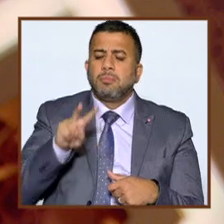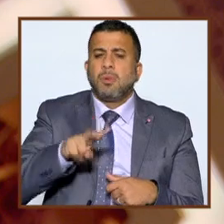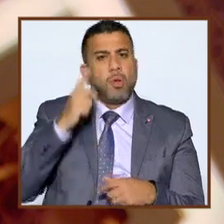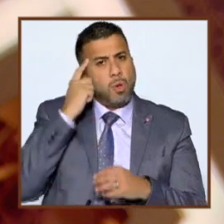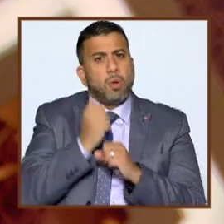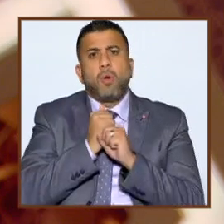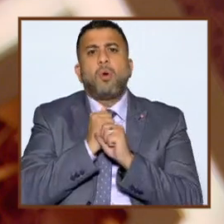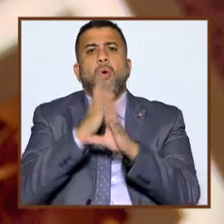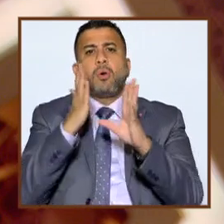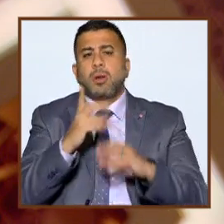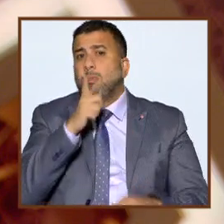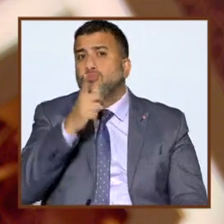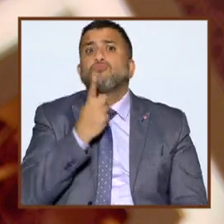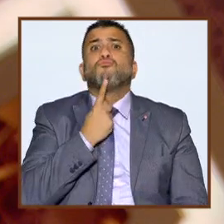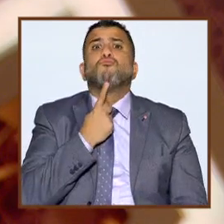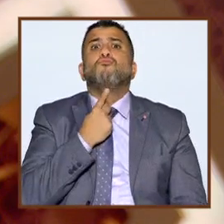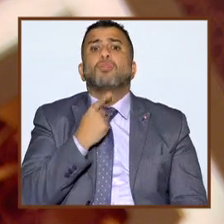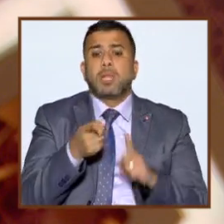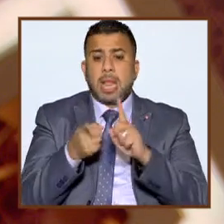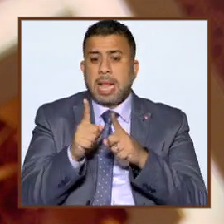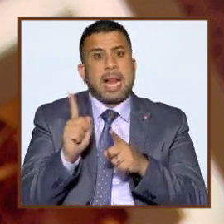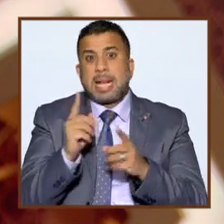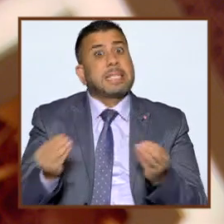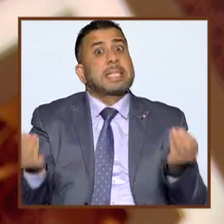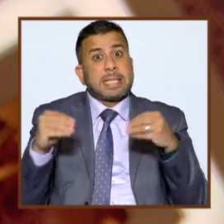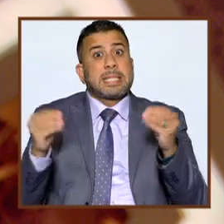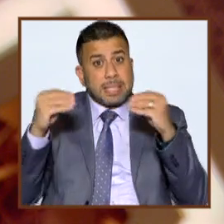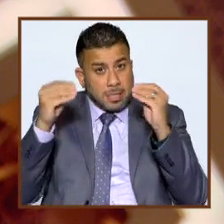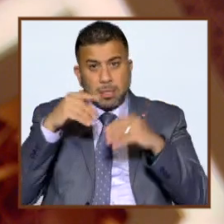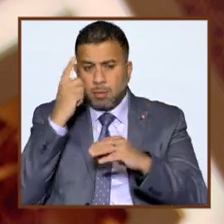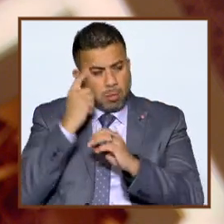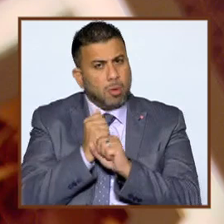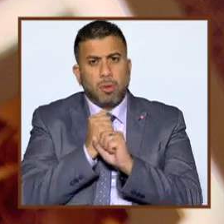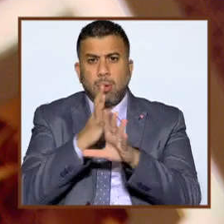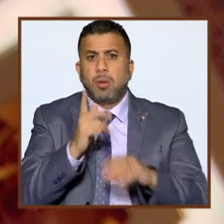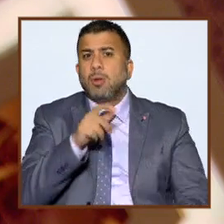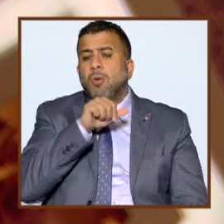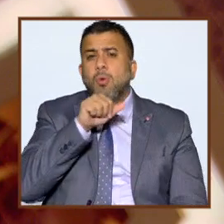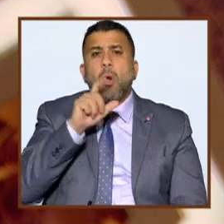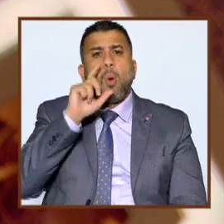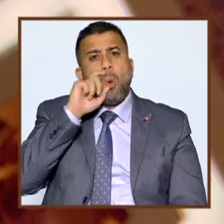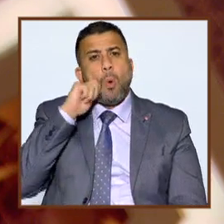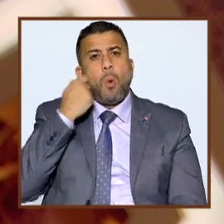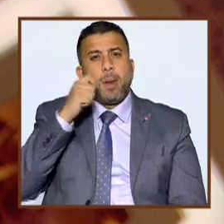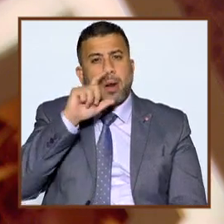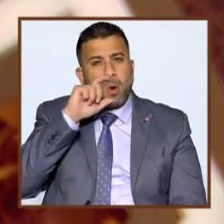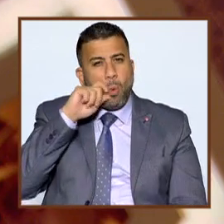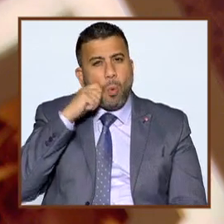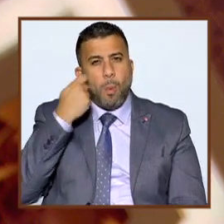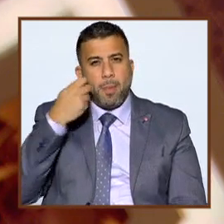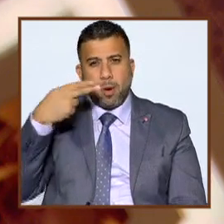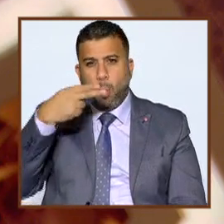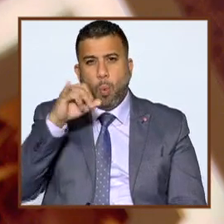شاء. ولذلك ورد عن عمر رضي الله عنه أنه زاد على يعني 11